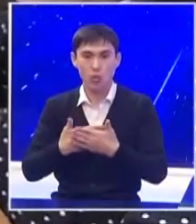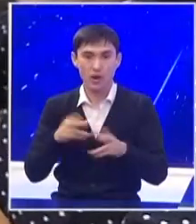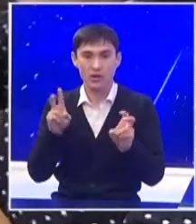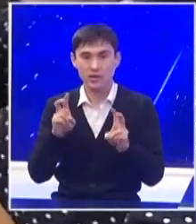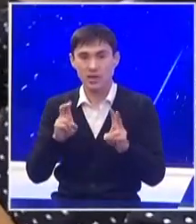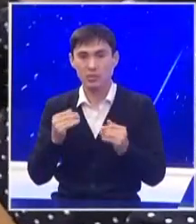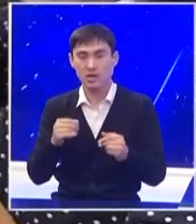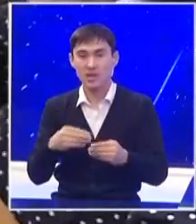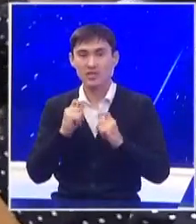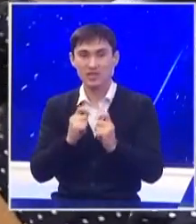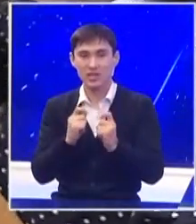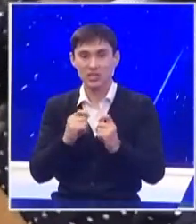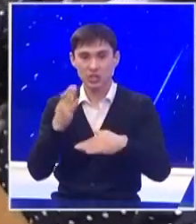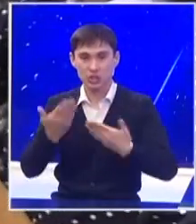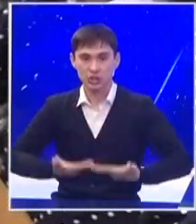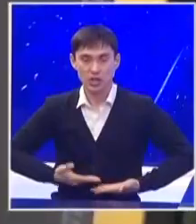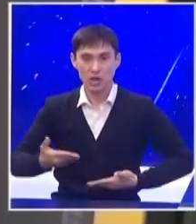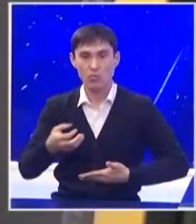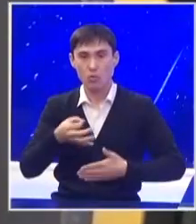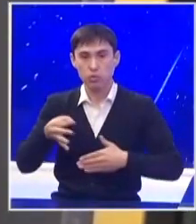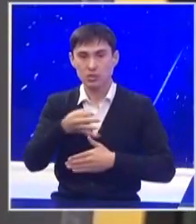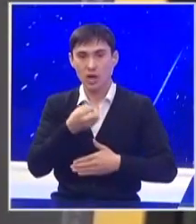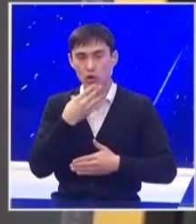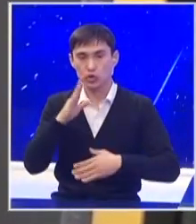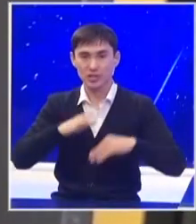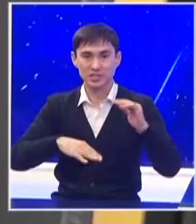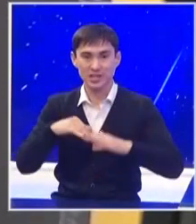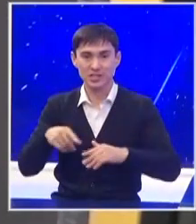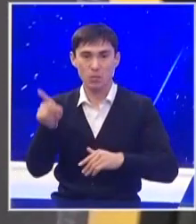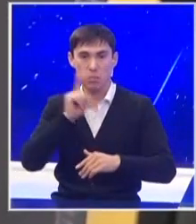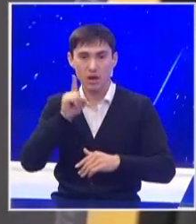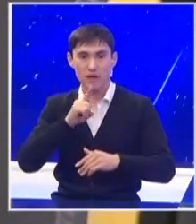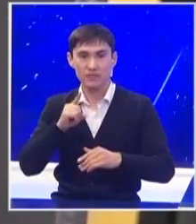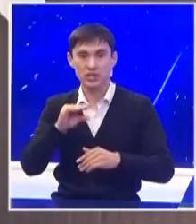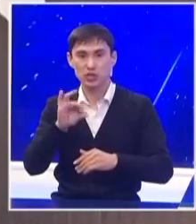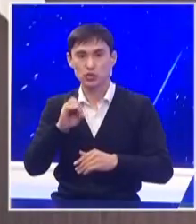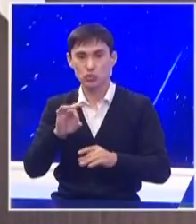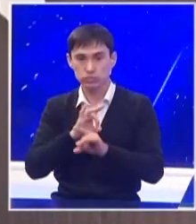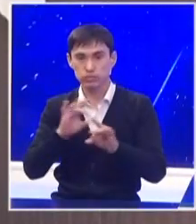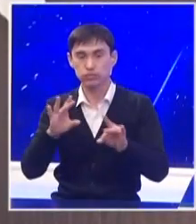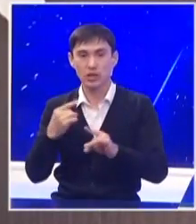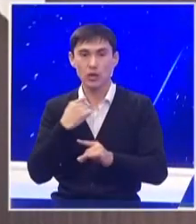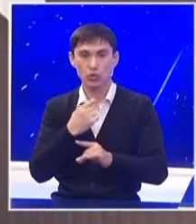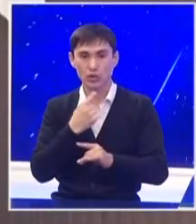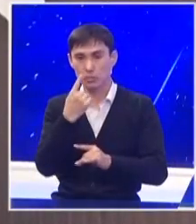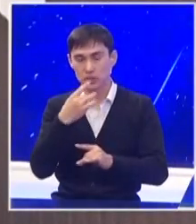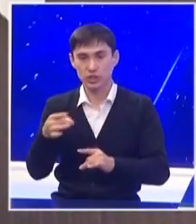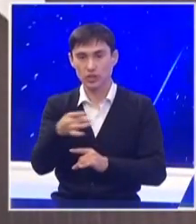актуальные темы и дарить жителям области хорошее настроение. Пока вещание радио ЖТСУ распространяется на Талдыкурган и